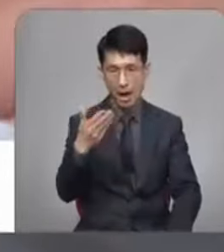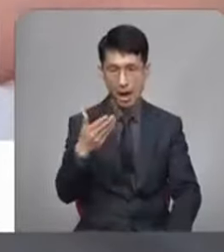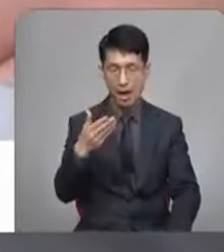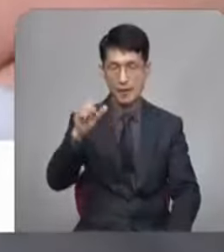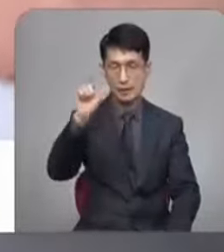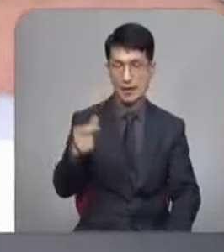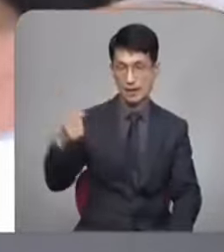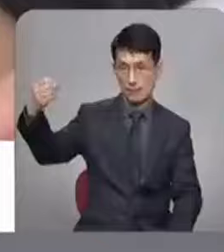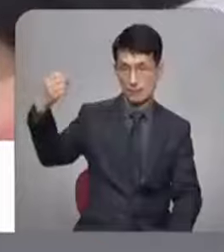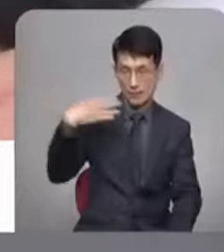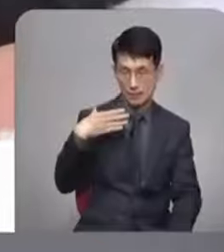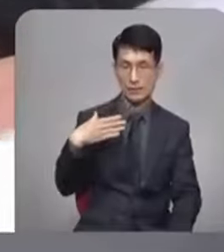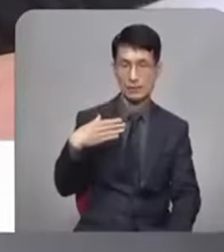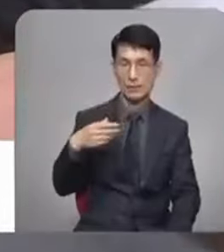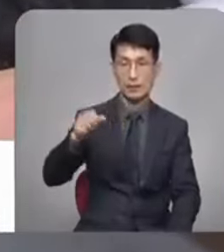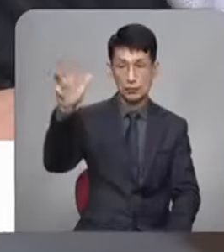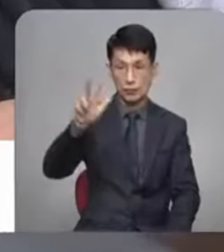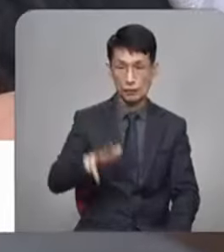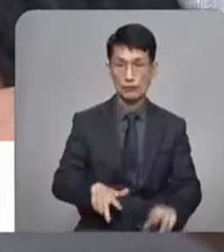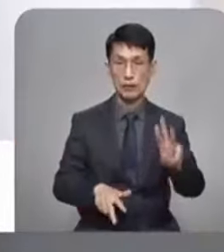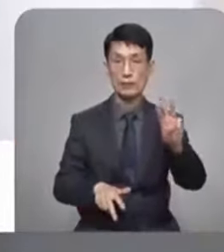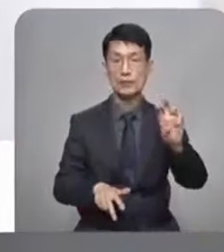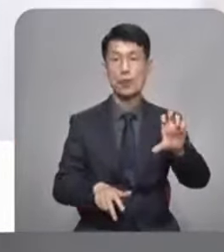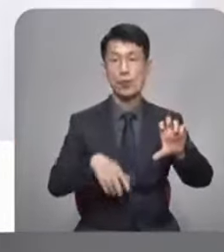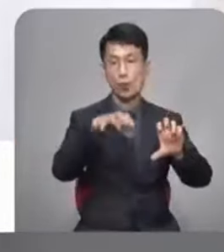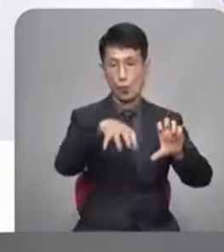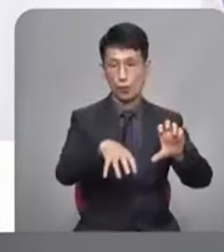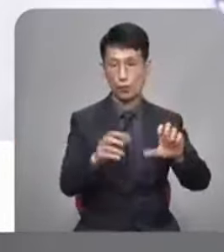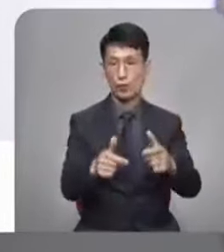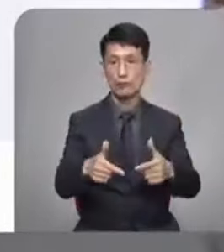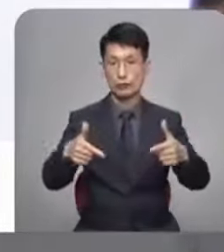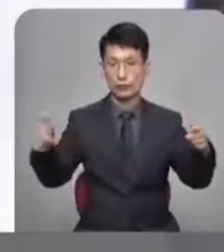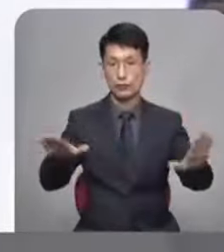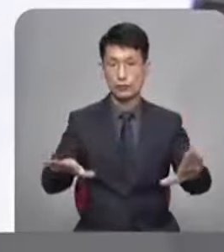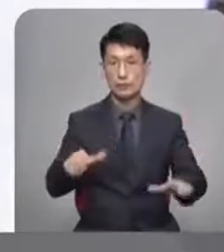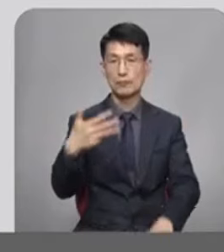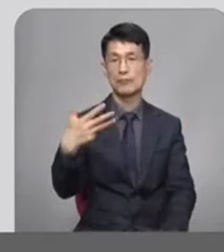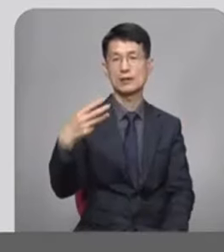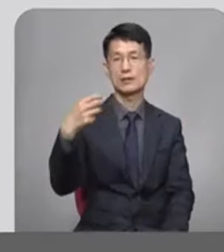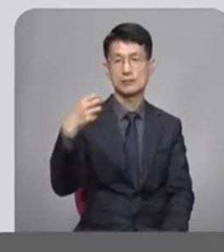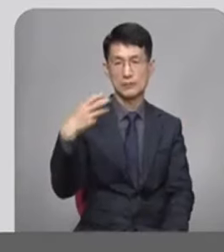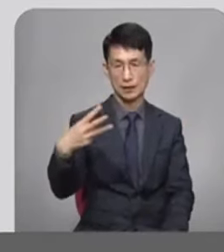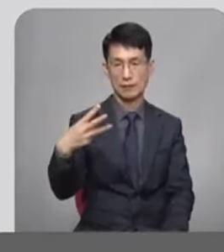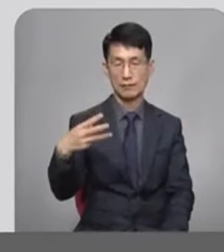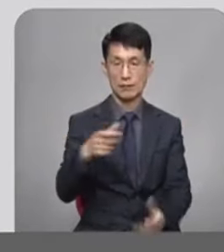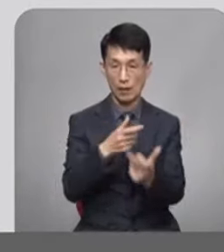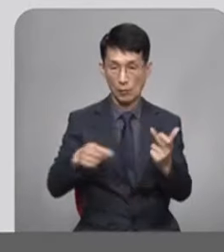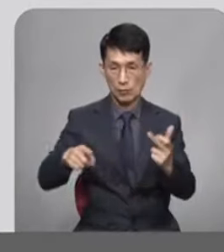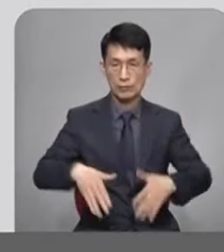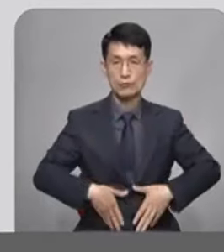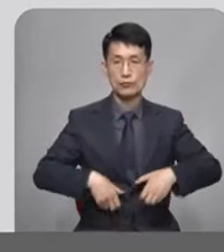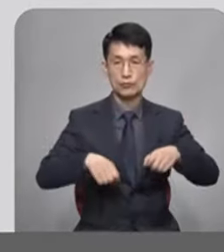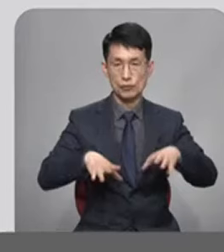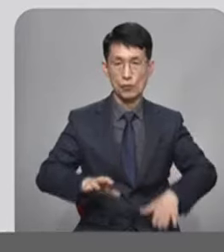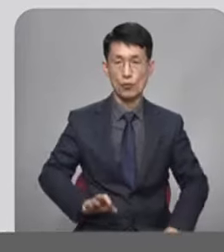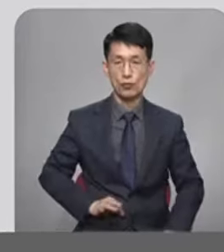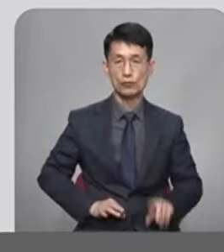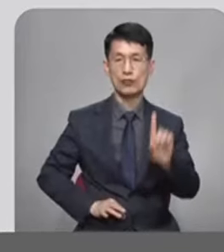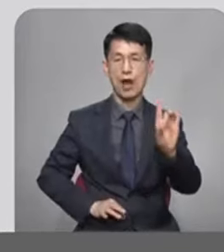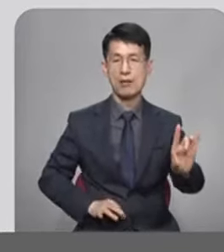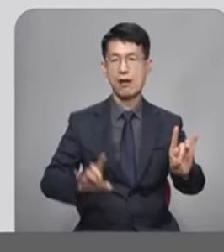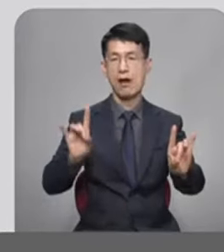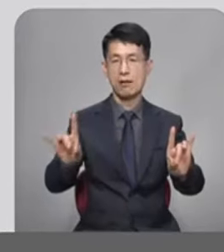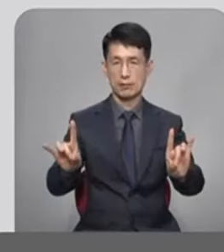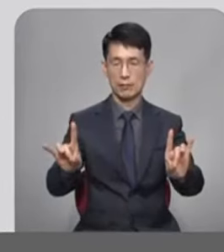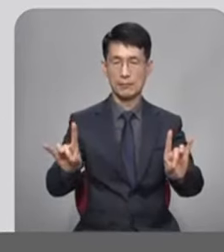35곳에서 올해는여 세곳으로 늘었습니다 강원도에는 춘천과 원주의 각각 의원 한